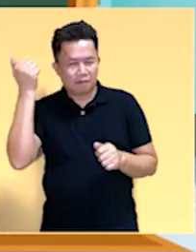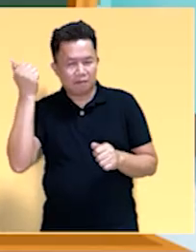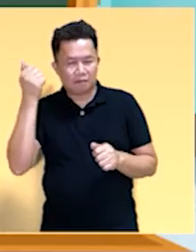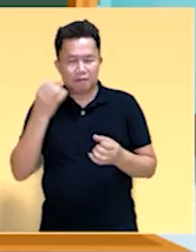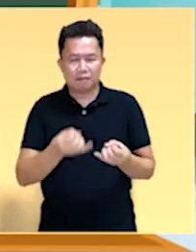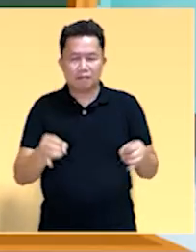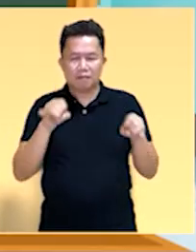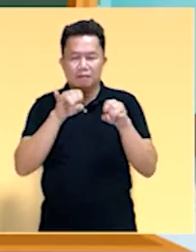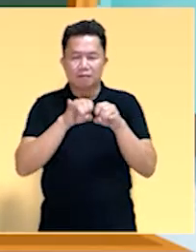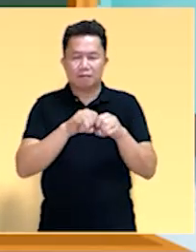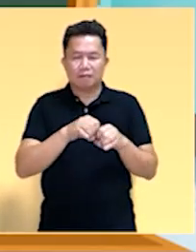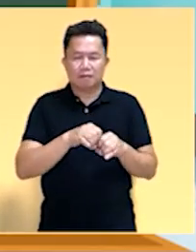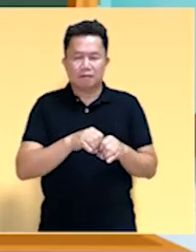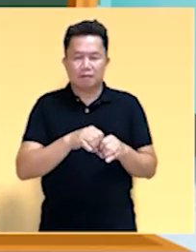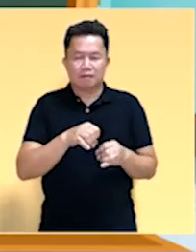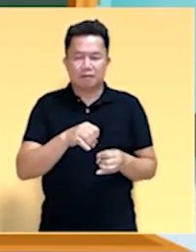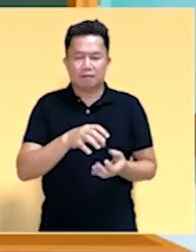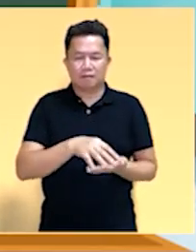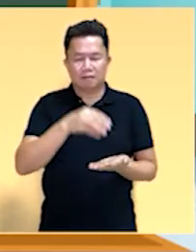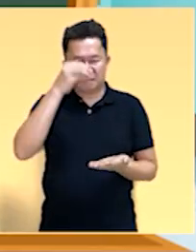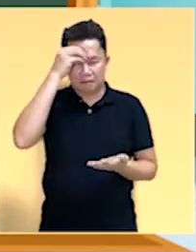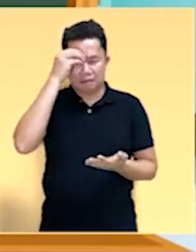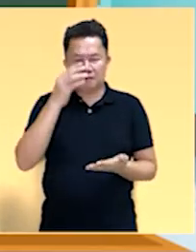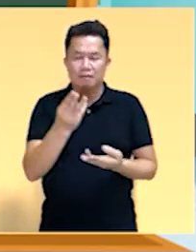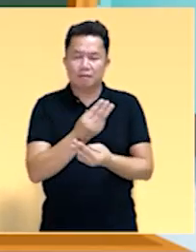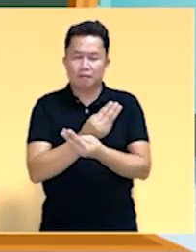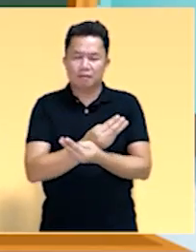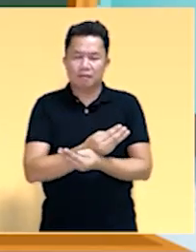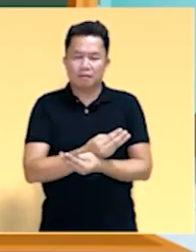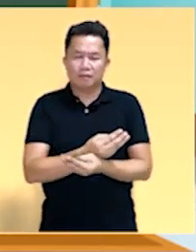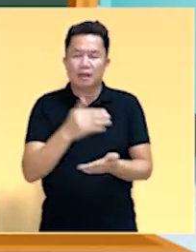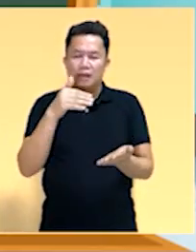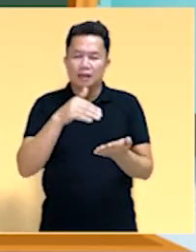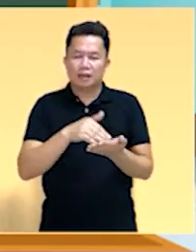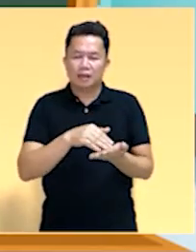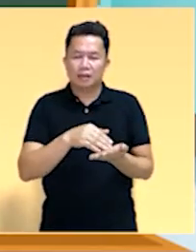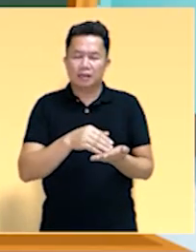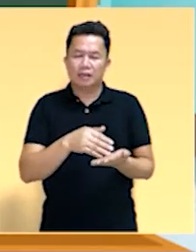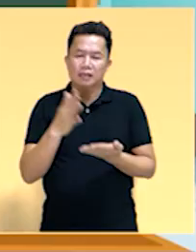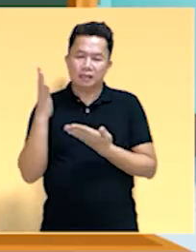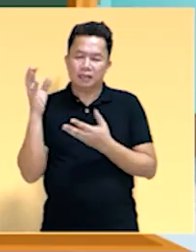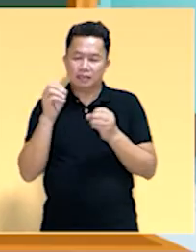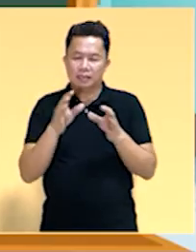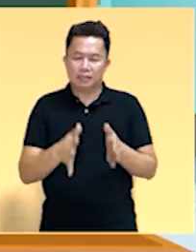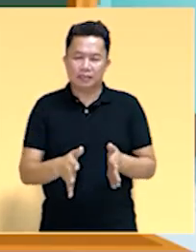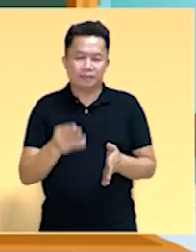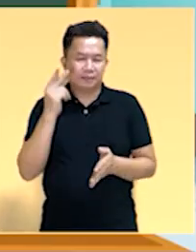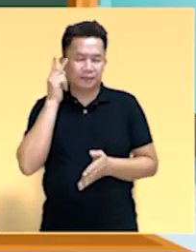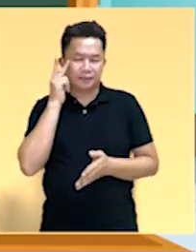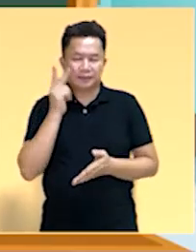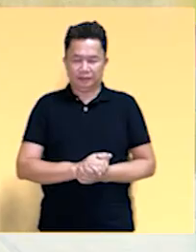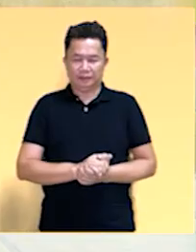dahil mahalaga ang may kaalaman sa mathematics. Muli, ako si Teacher Kim.